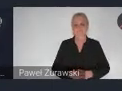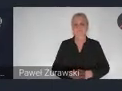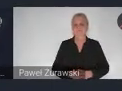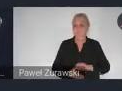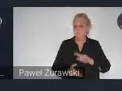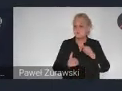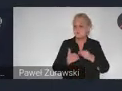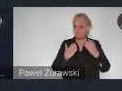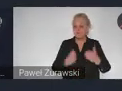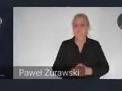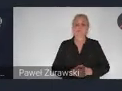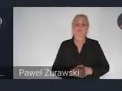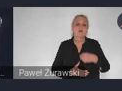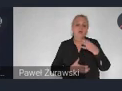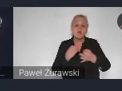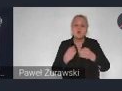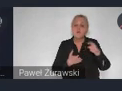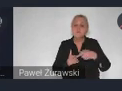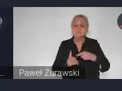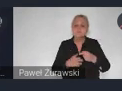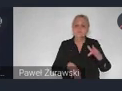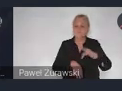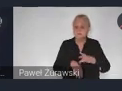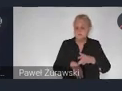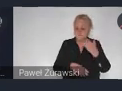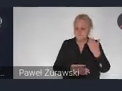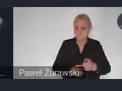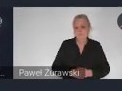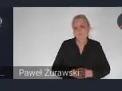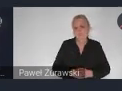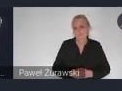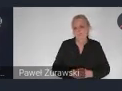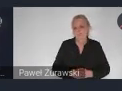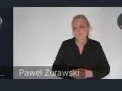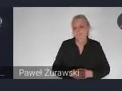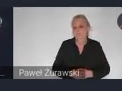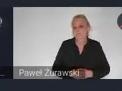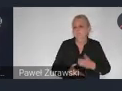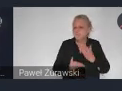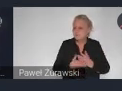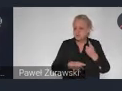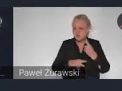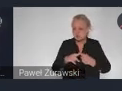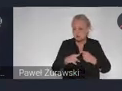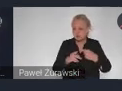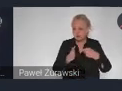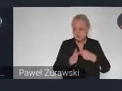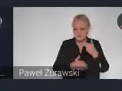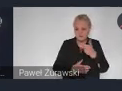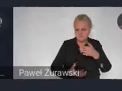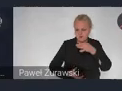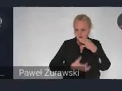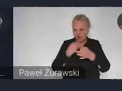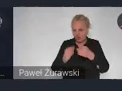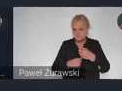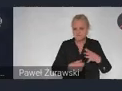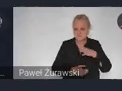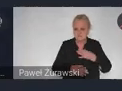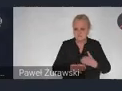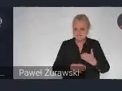No właśnie gdy mowa o rezultatach już troszeczkę o tym wspominałam przed